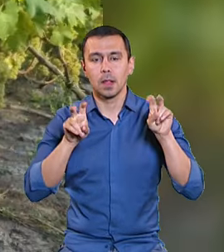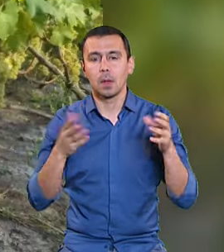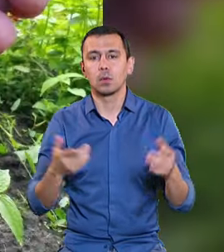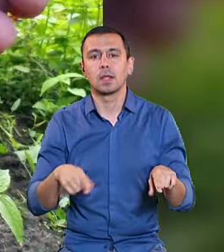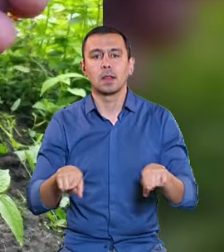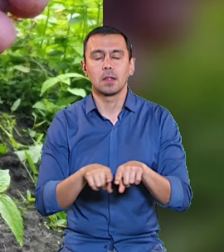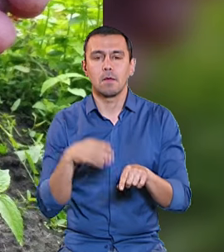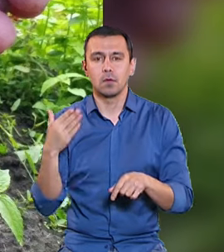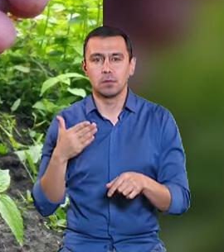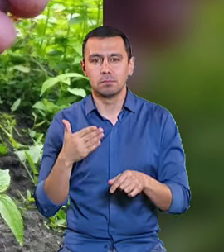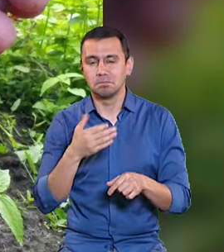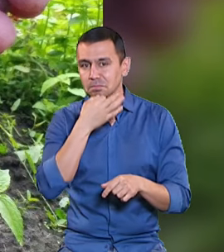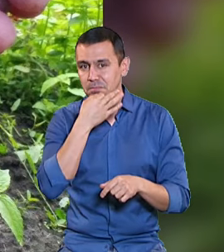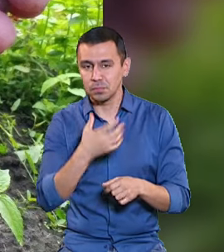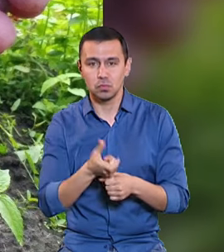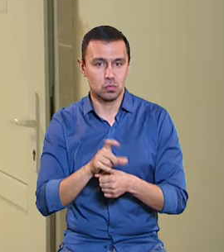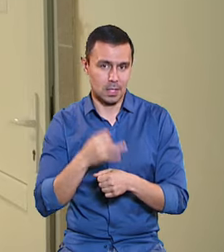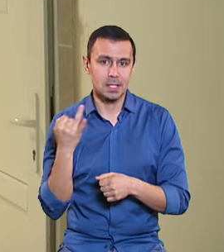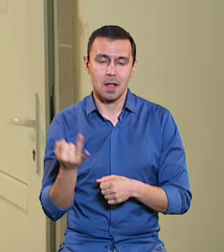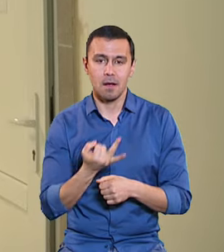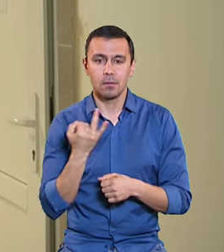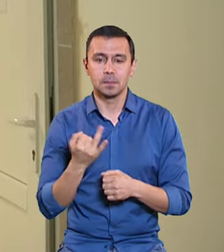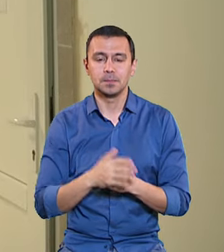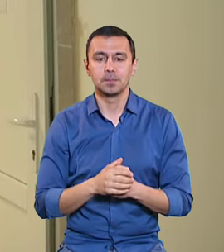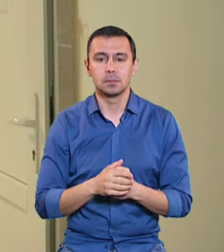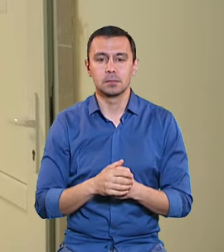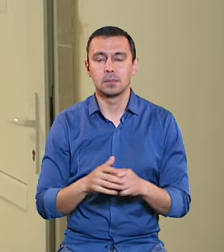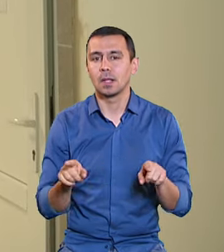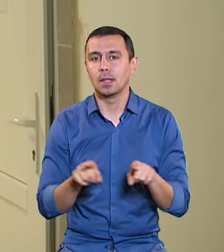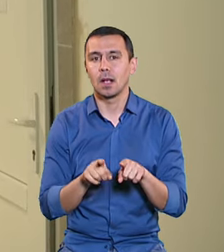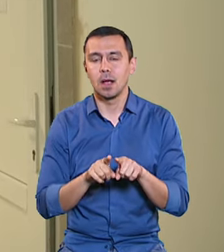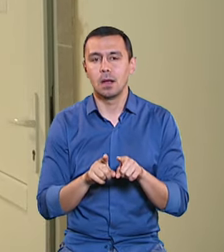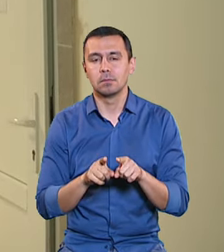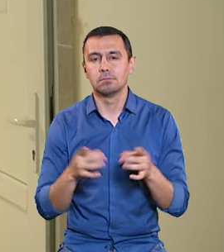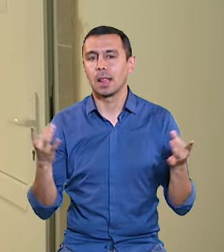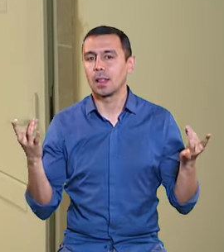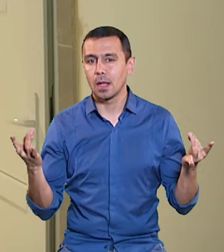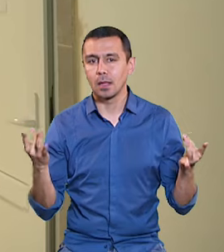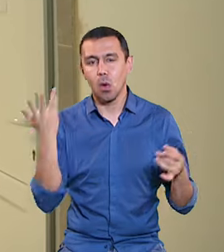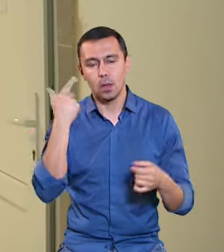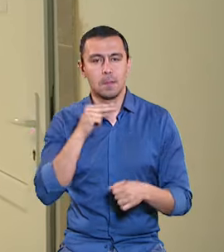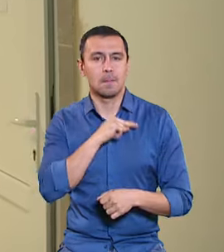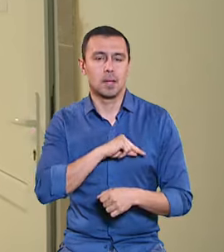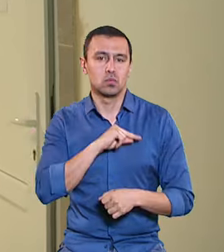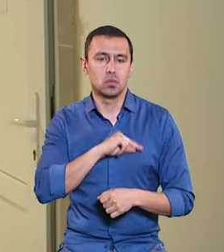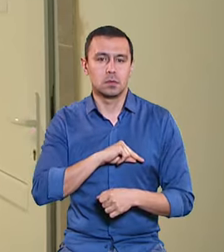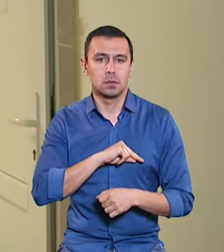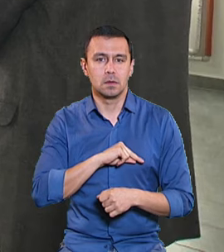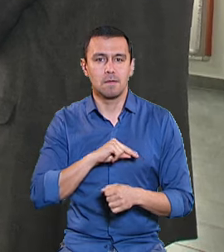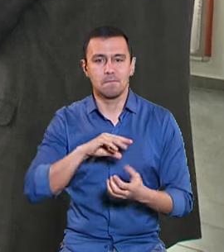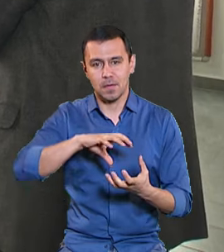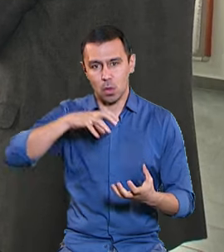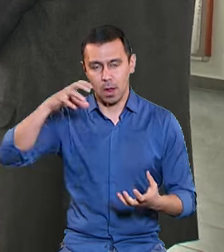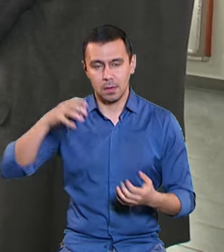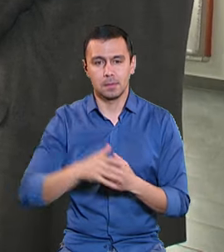воно засмоктує, реально дуже цікаво, ну, своєрідна така медитація, коли працюєш от саме на винограднику.